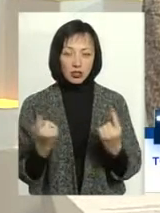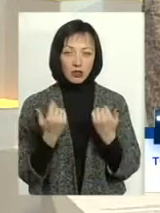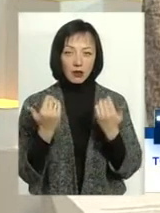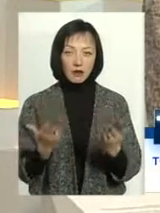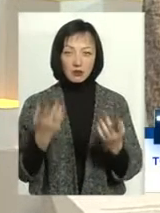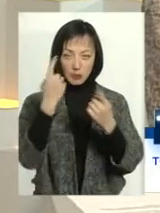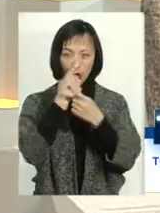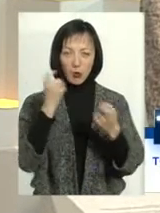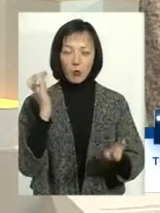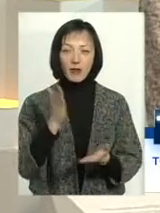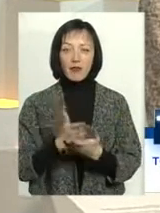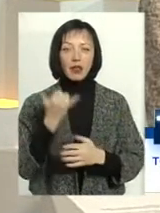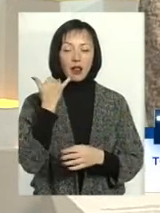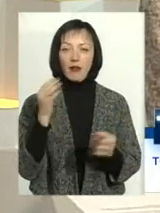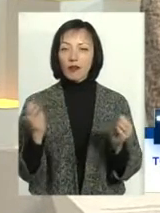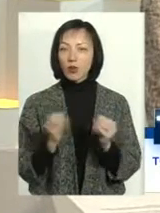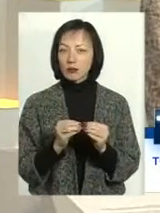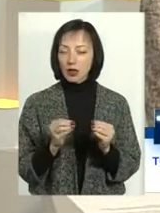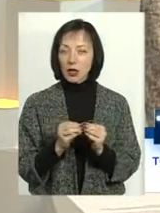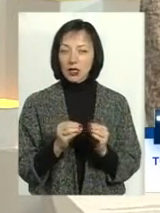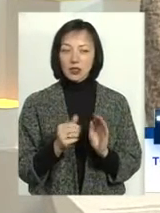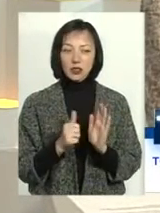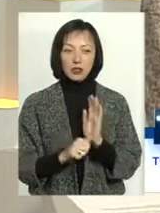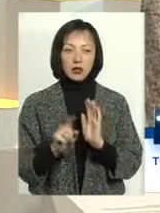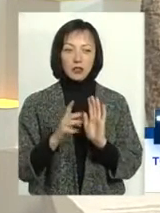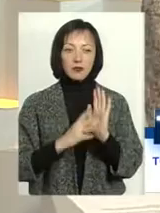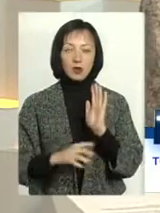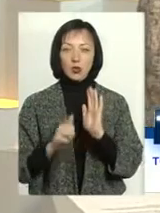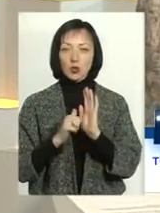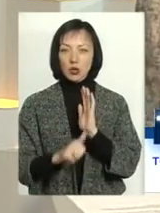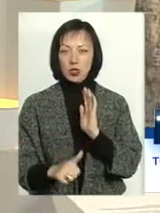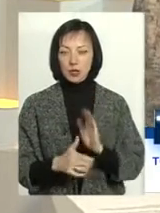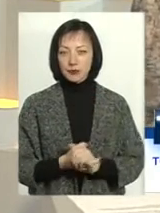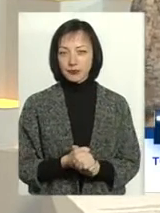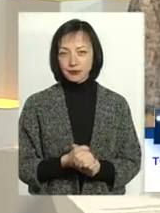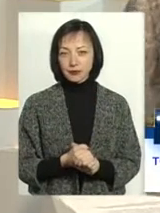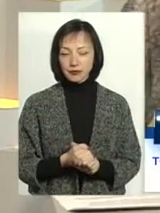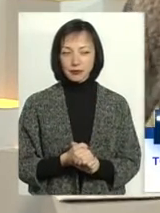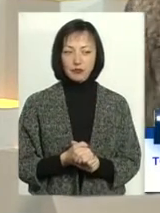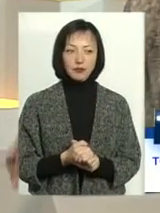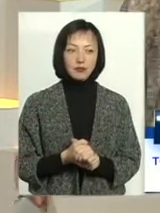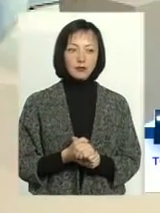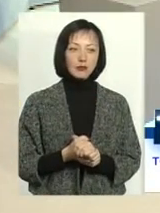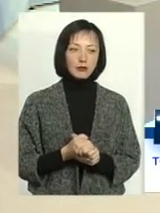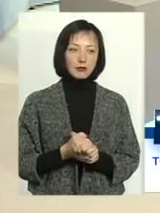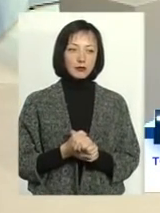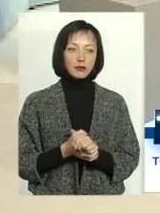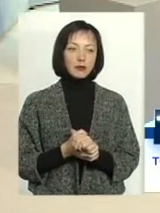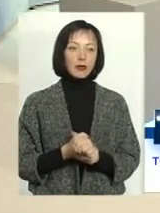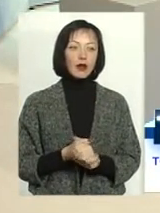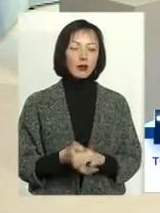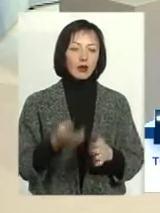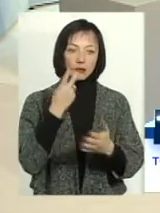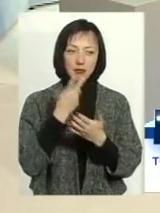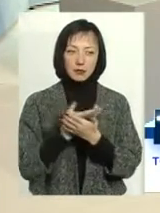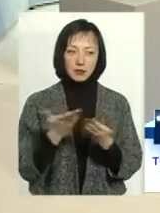прямому ефірі. Телефон для зв'язку незмінний 61 90 60. А я представляю наших нинішніх